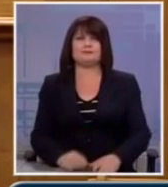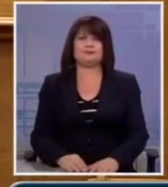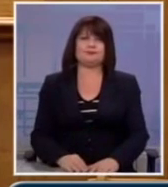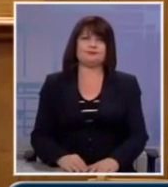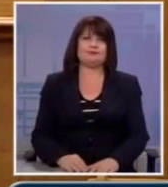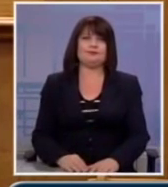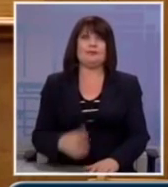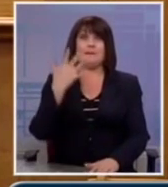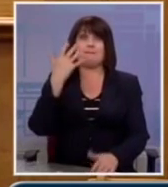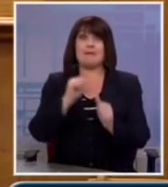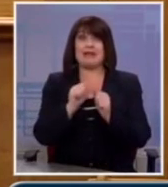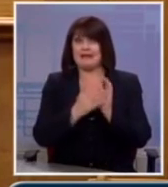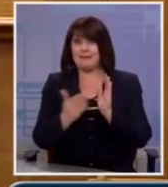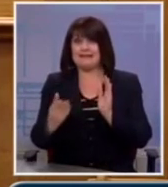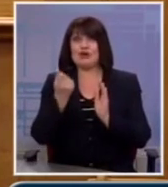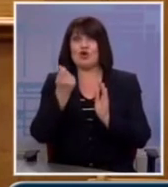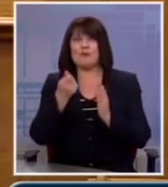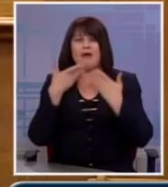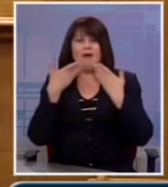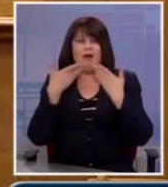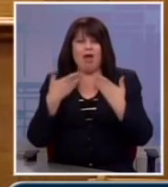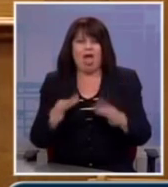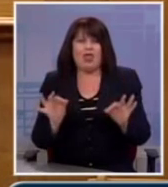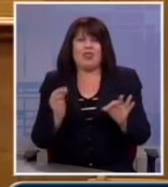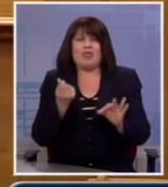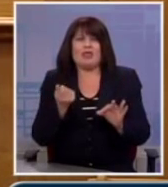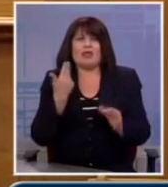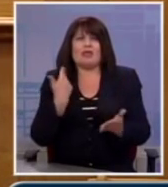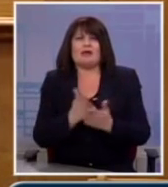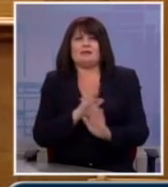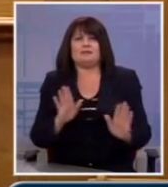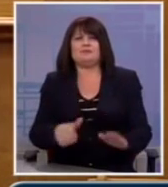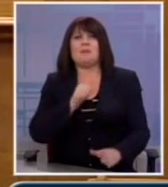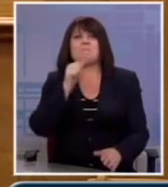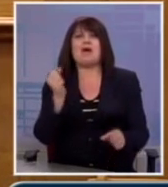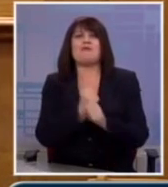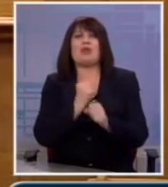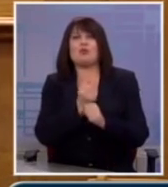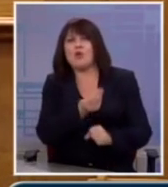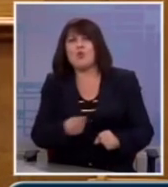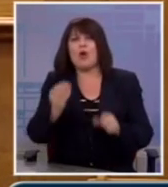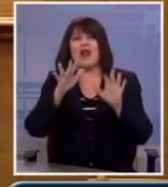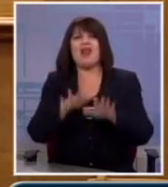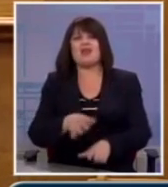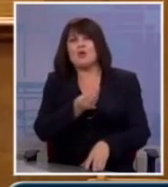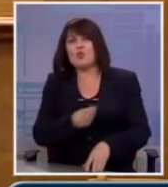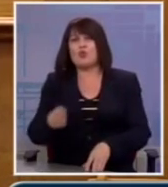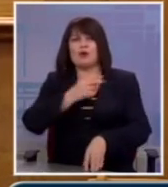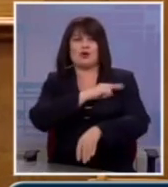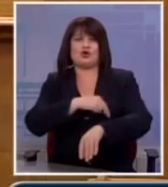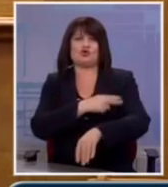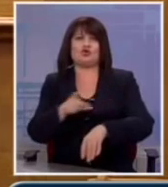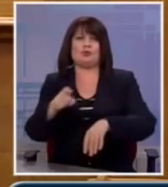Στεγνώσατε αυτούς τους 5 μήνες την οικονομία. Αυξήσατε τη μαύρη εργασία και την ανεργία. Στα νοσοκομεία